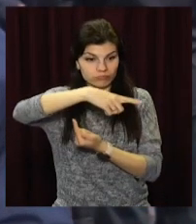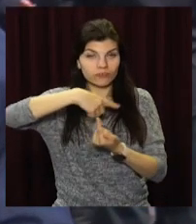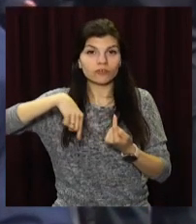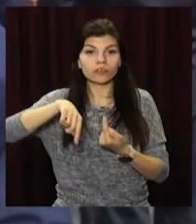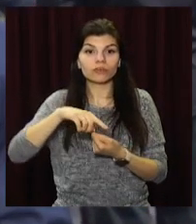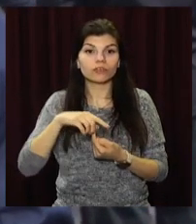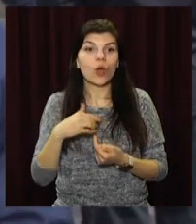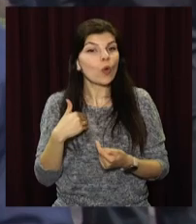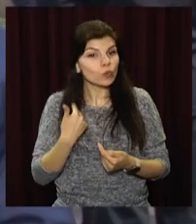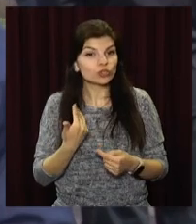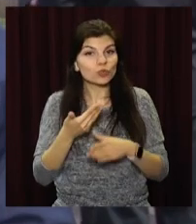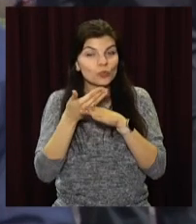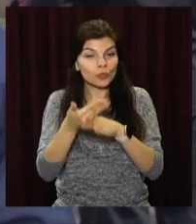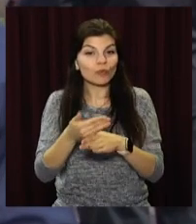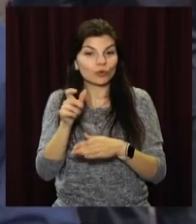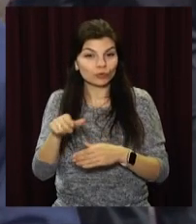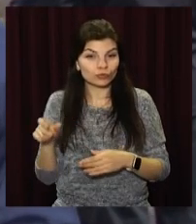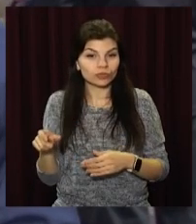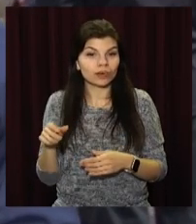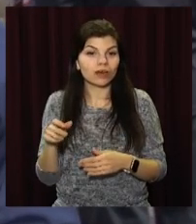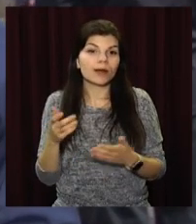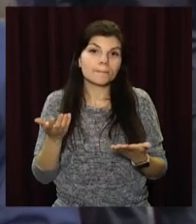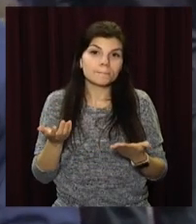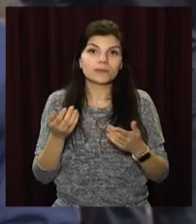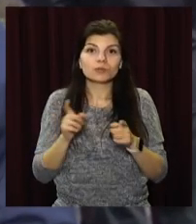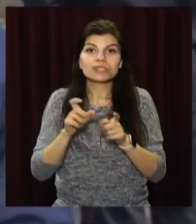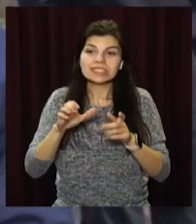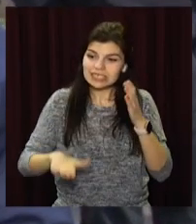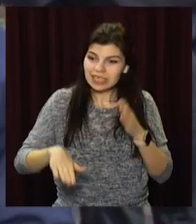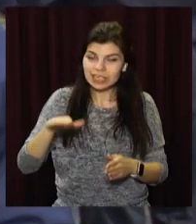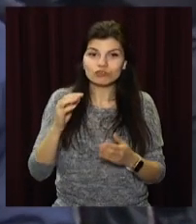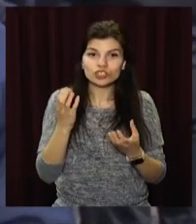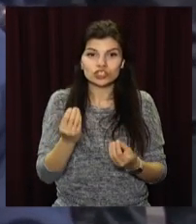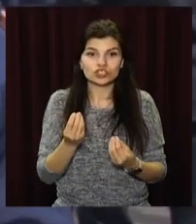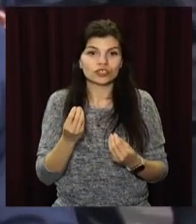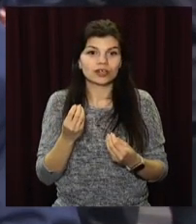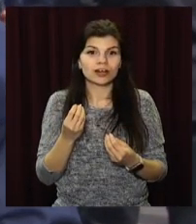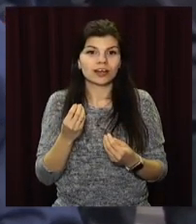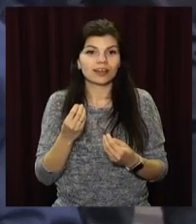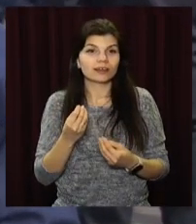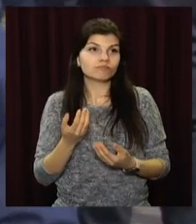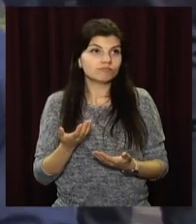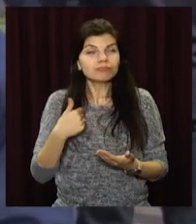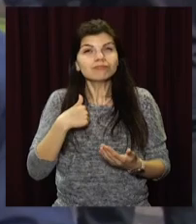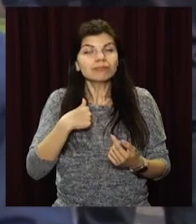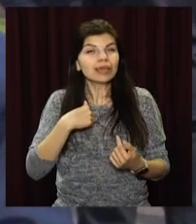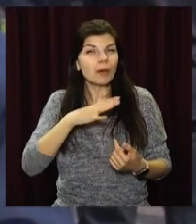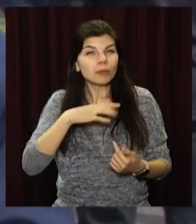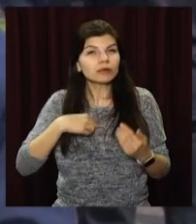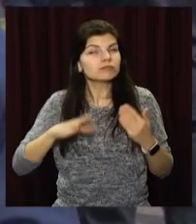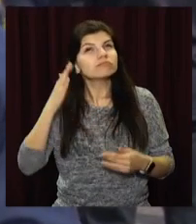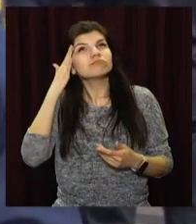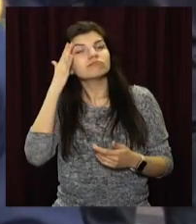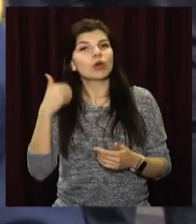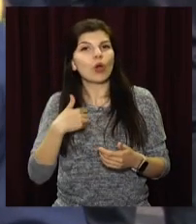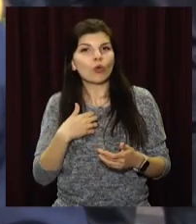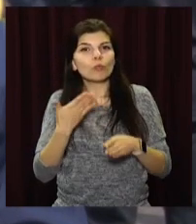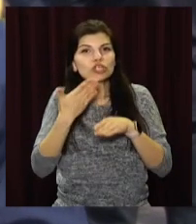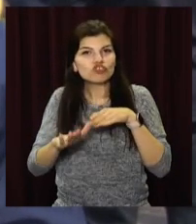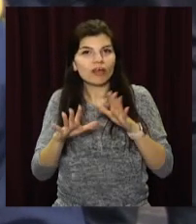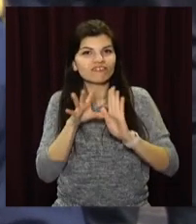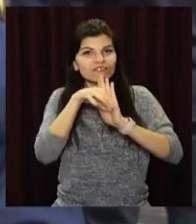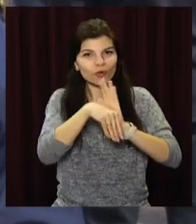середовища. Хочеться допомагати людям. Якось з дитинства ще мріяла бути частиною